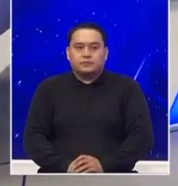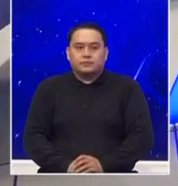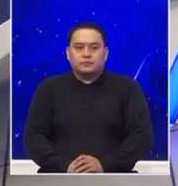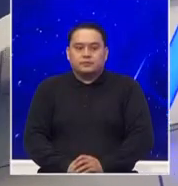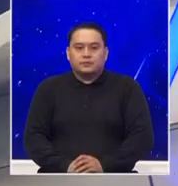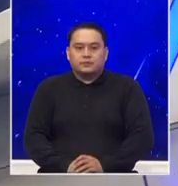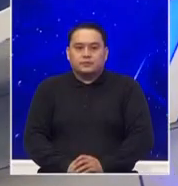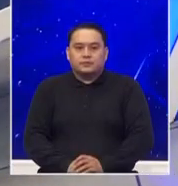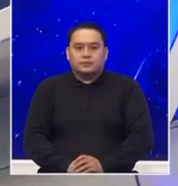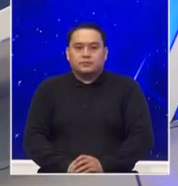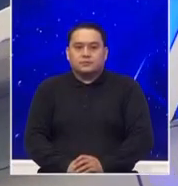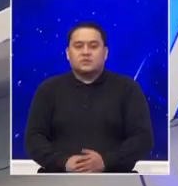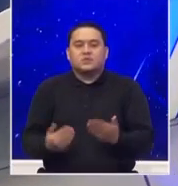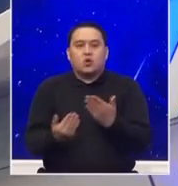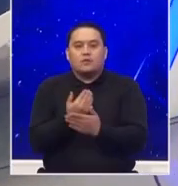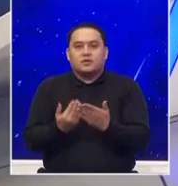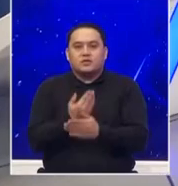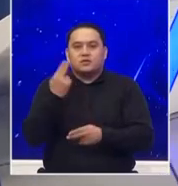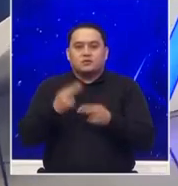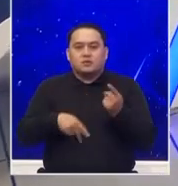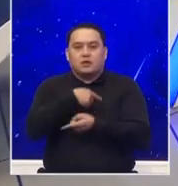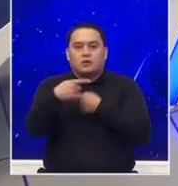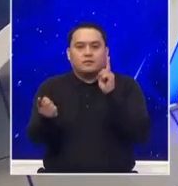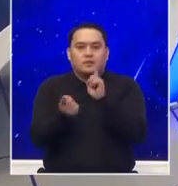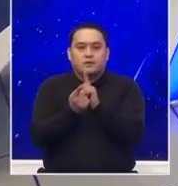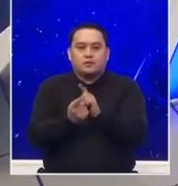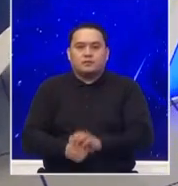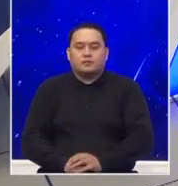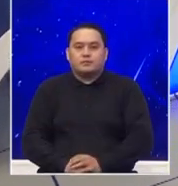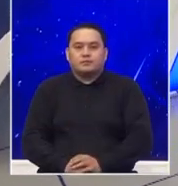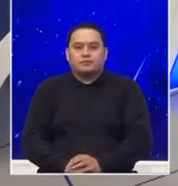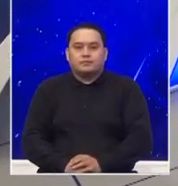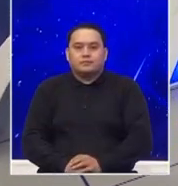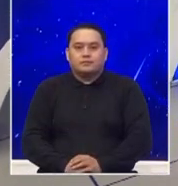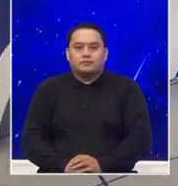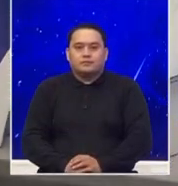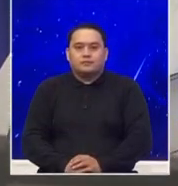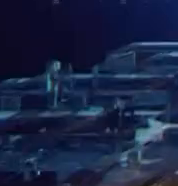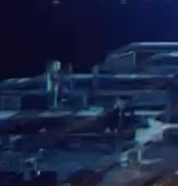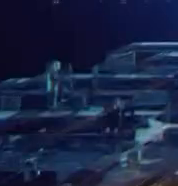Это были все новости к этому часу. Благодарю за внимание. До свидания.